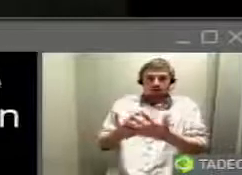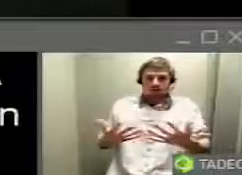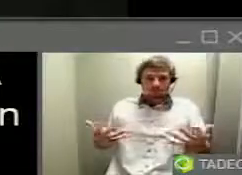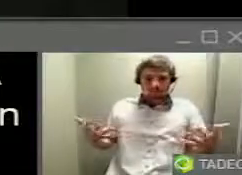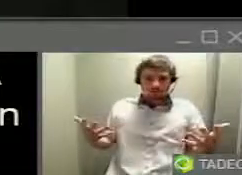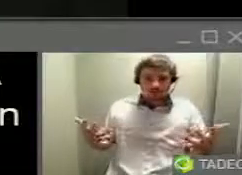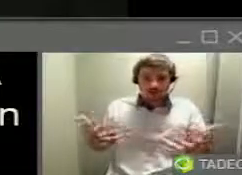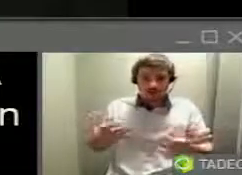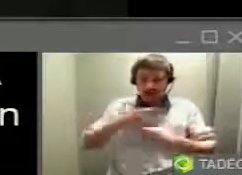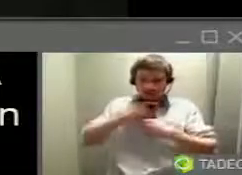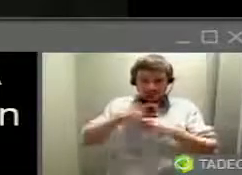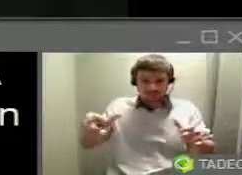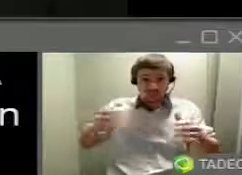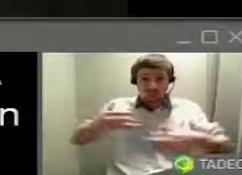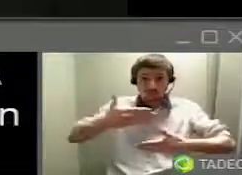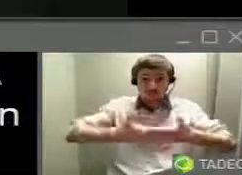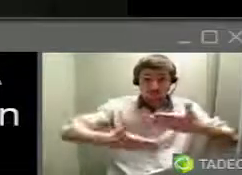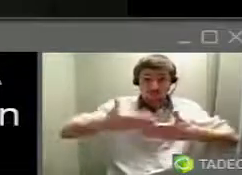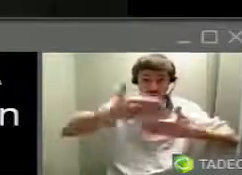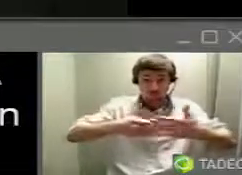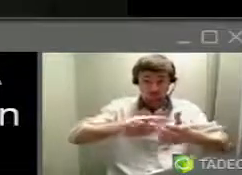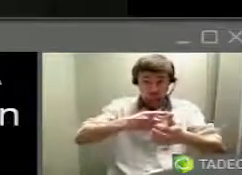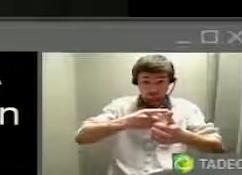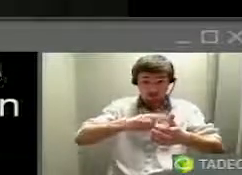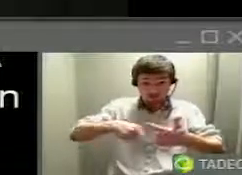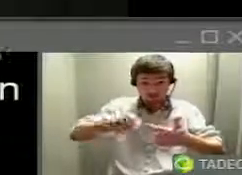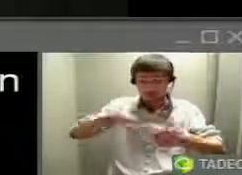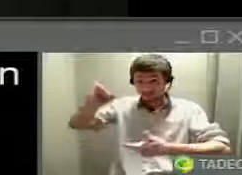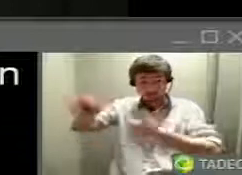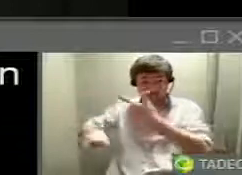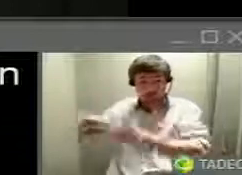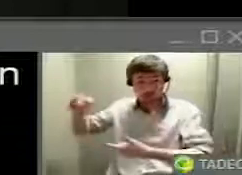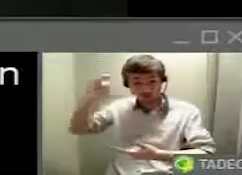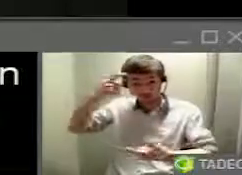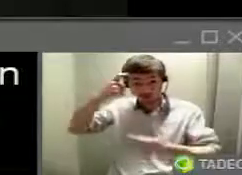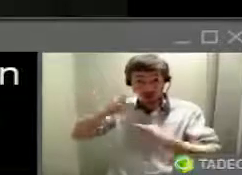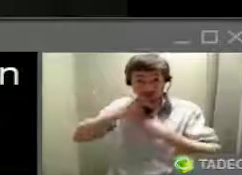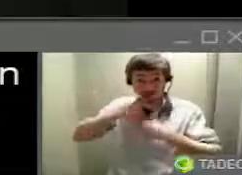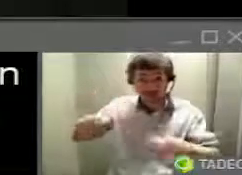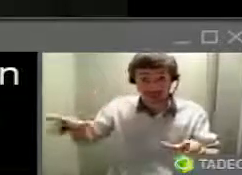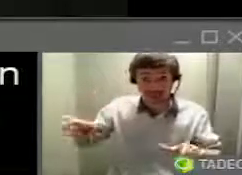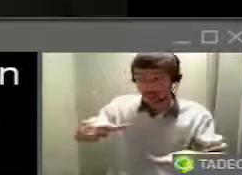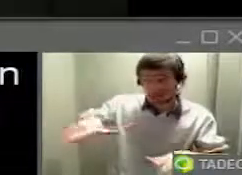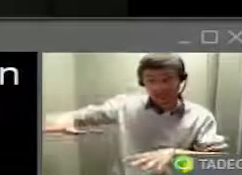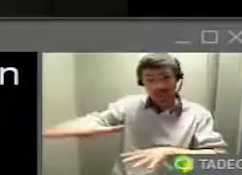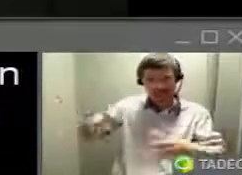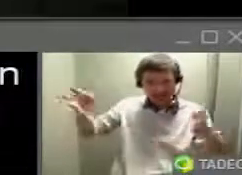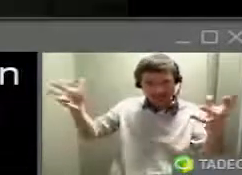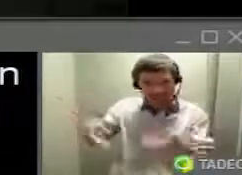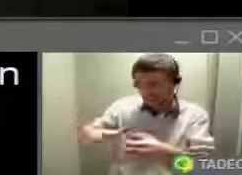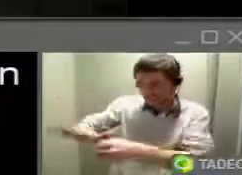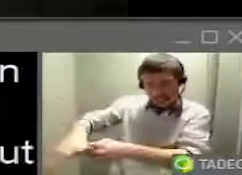du cadre bâti, mais aussi l'accessibilité des personnes et surtout leur volonté à nous aider, à participer, à